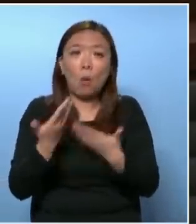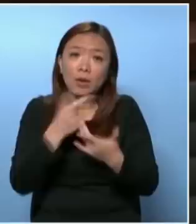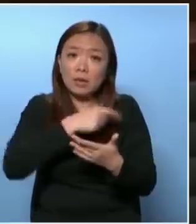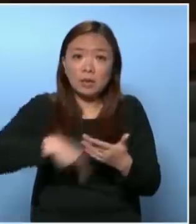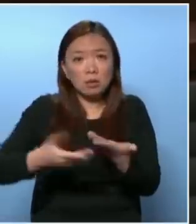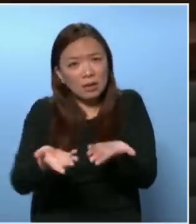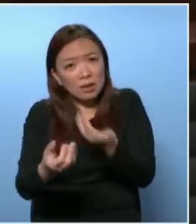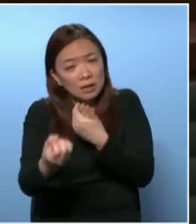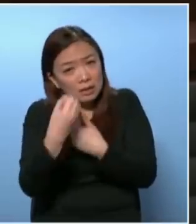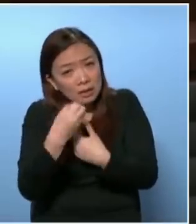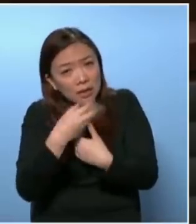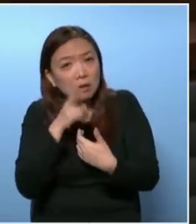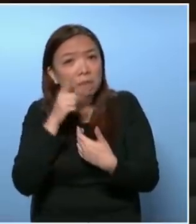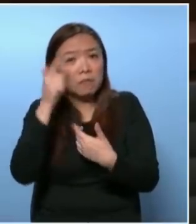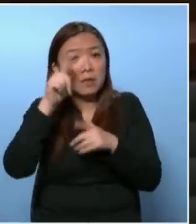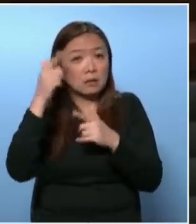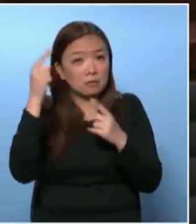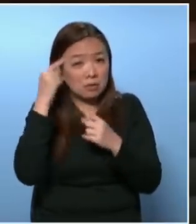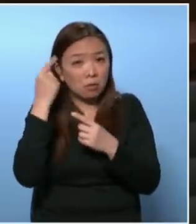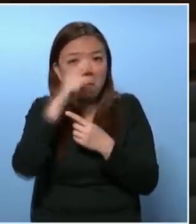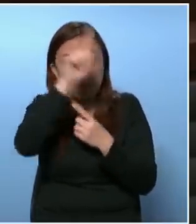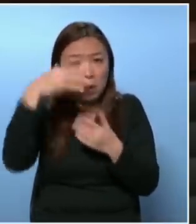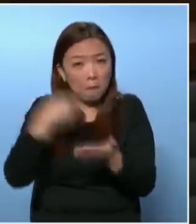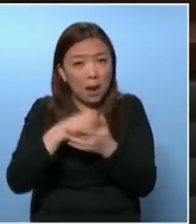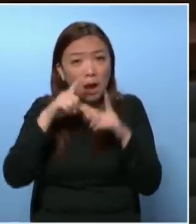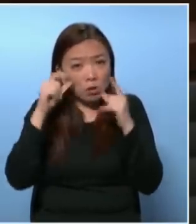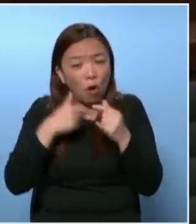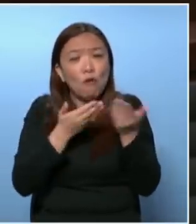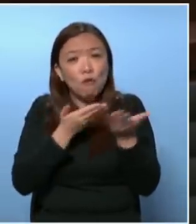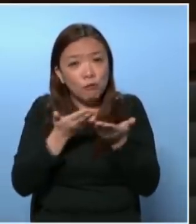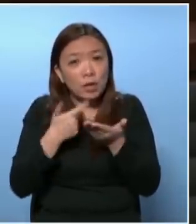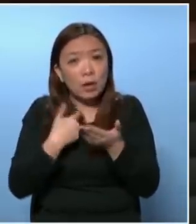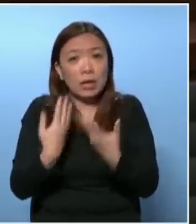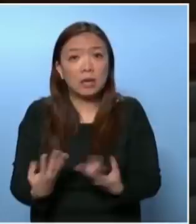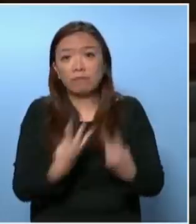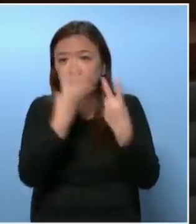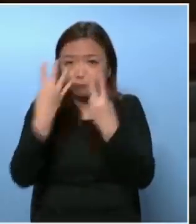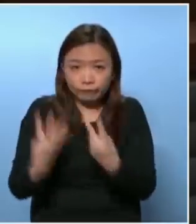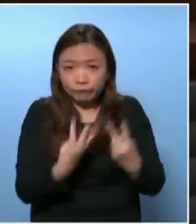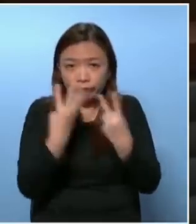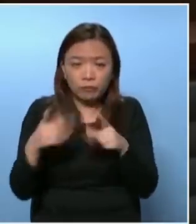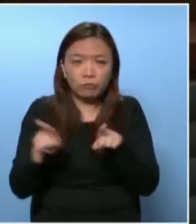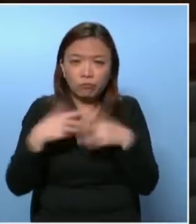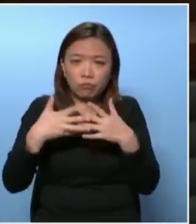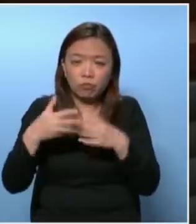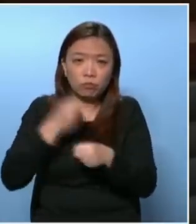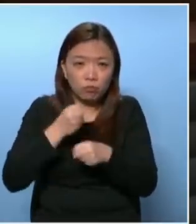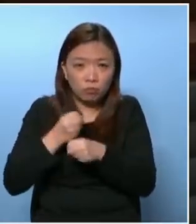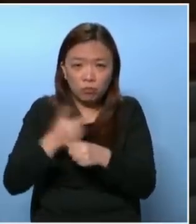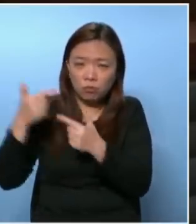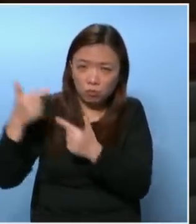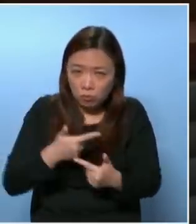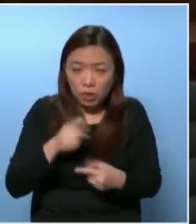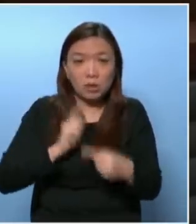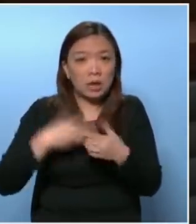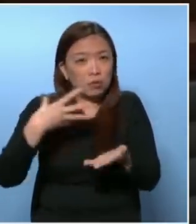識得人有口罩賣嘅，我哋歡迎俾意見我哋，因為我哋而家特別24小時同事咧係未停過嘅，我哋不同去搶，不同真係